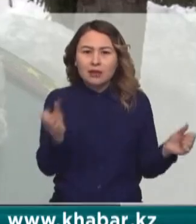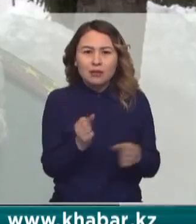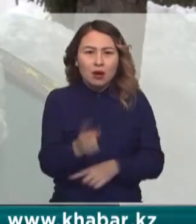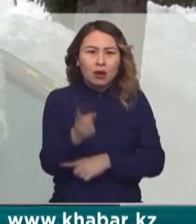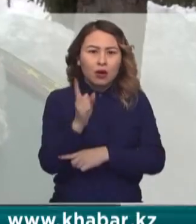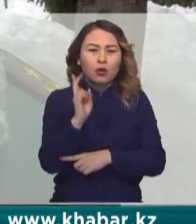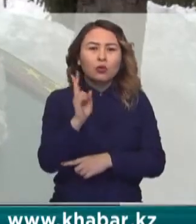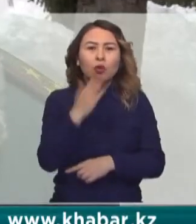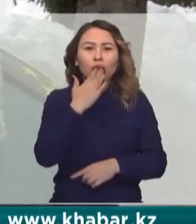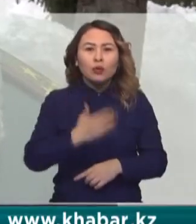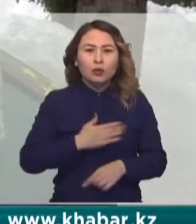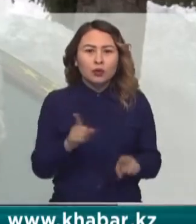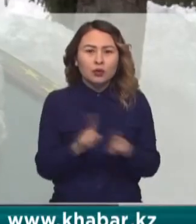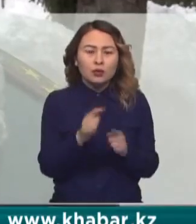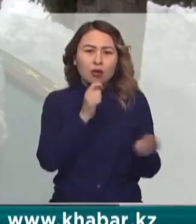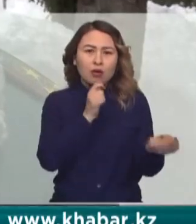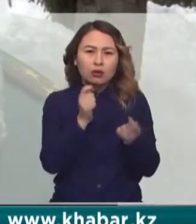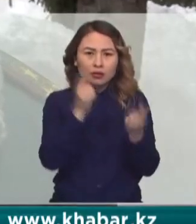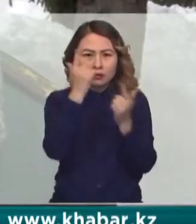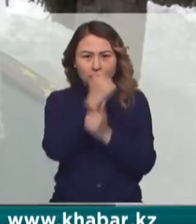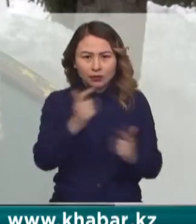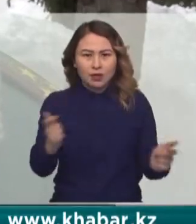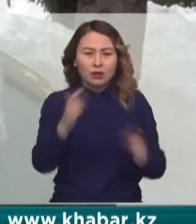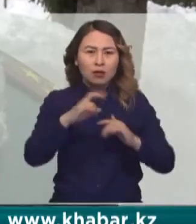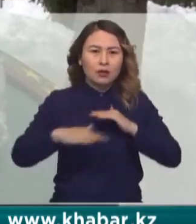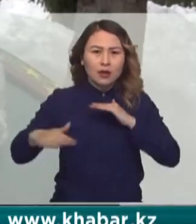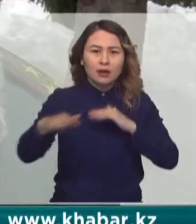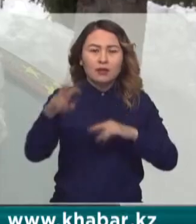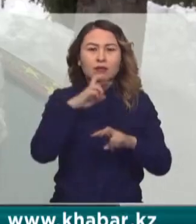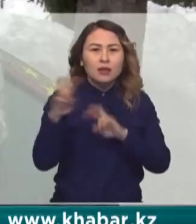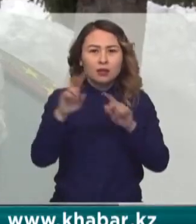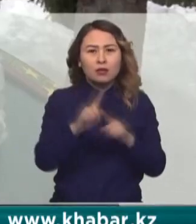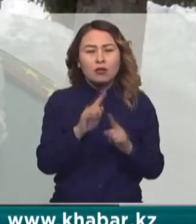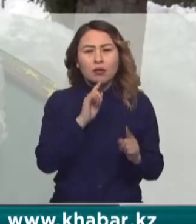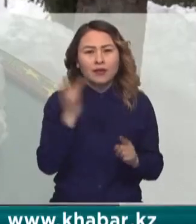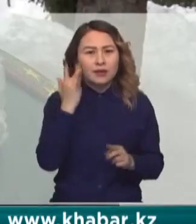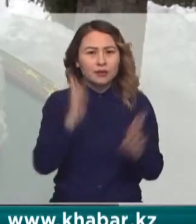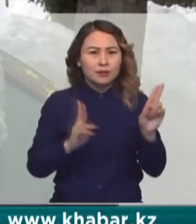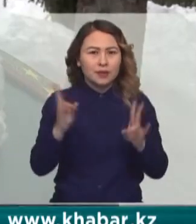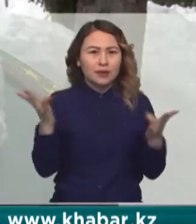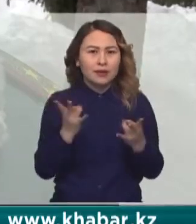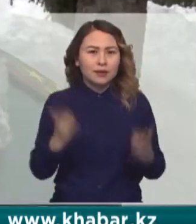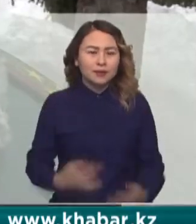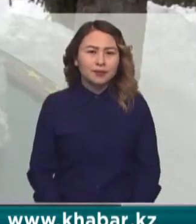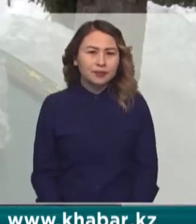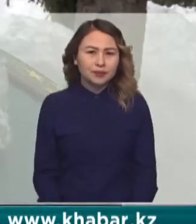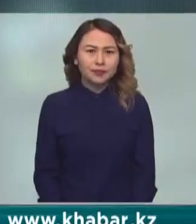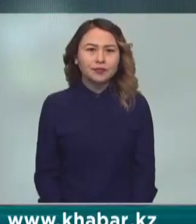сүйетін тұрғындарға осы уақытта аса сақ болуды ескертеміз. Мұз бетіне шықпай тұрып, қарапайым сақтық ережелеріне мән берсе дейміз.